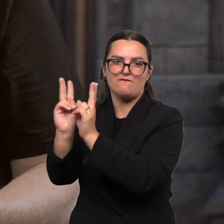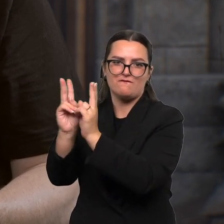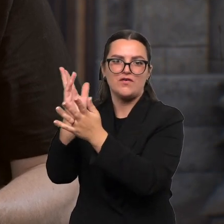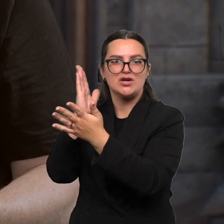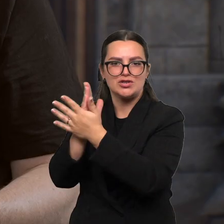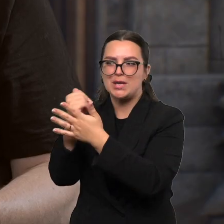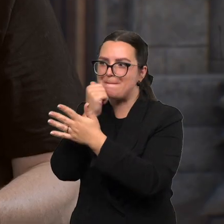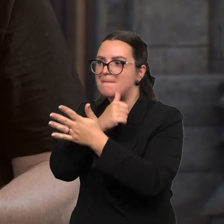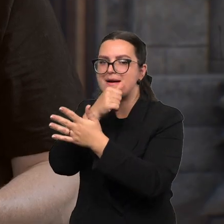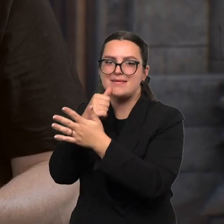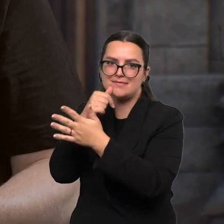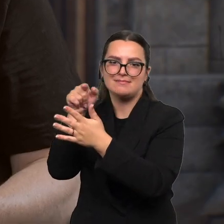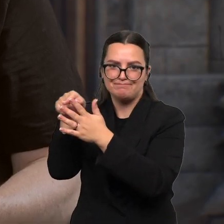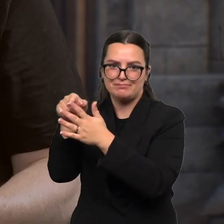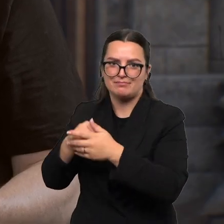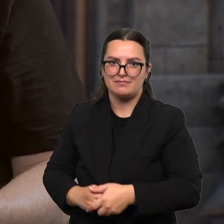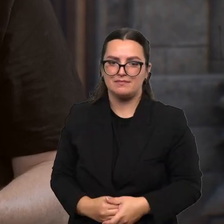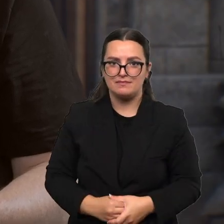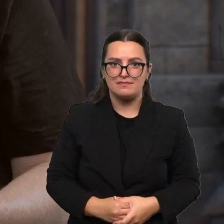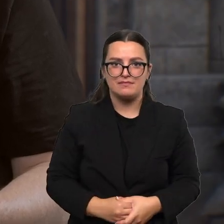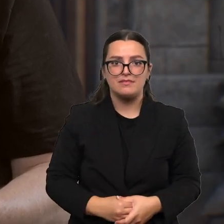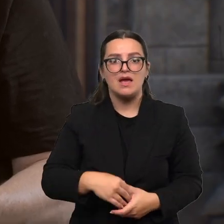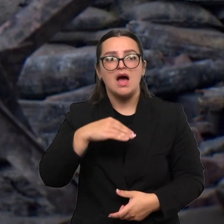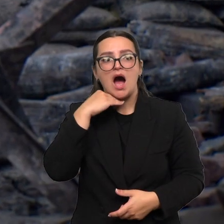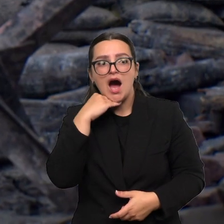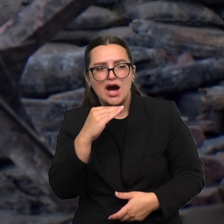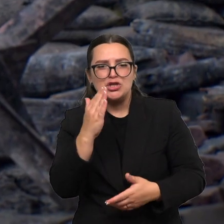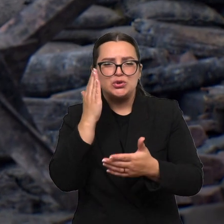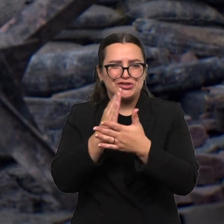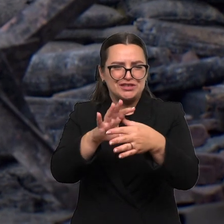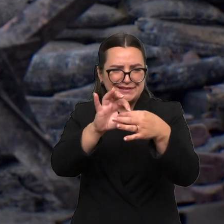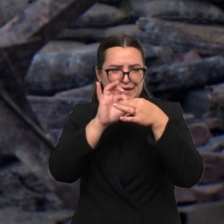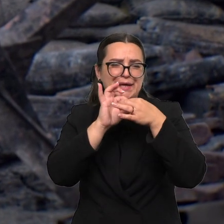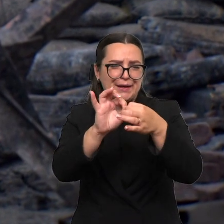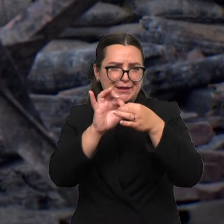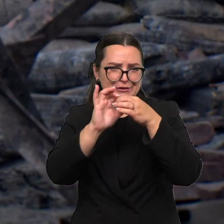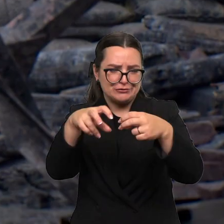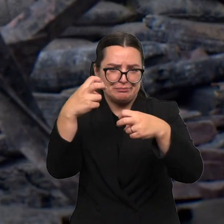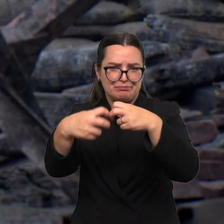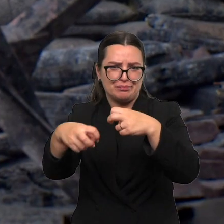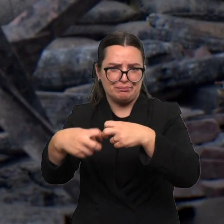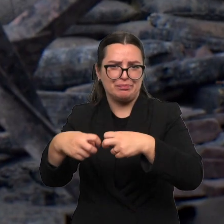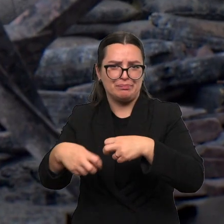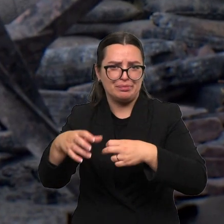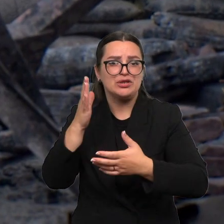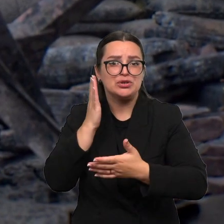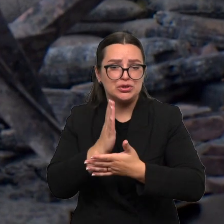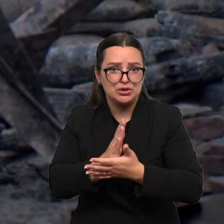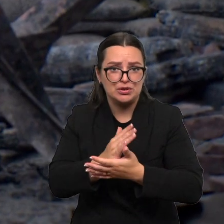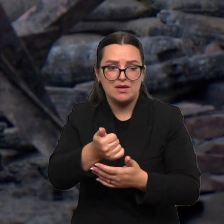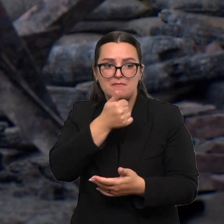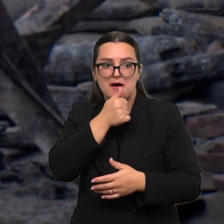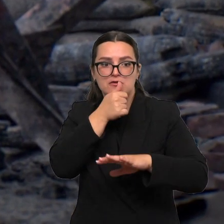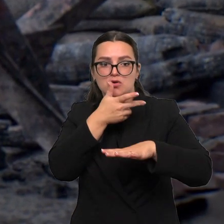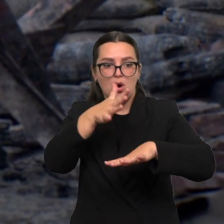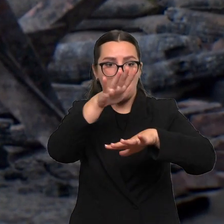nors užkasti uolose rimtose šalyse. Žinoma, ryšio sutrikimai. Kitas klausimas. Jeigu atpjaut